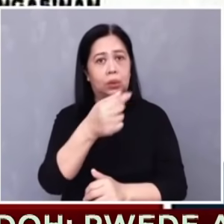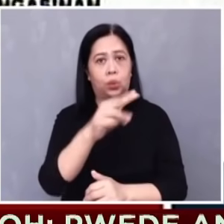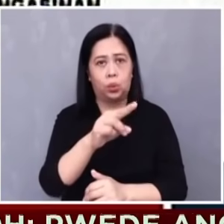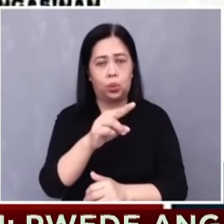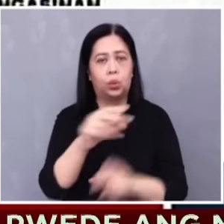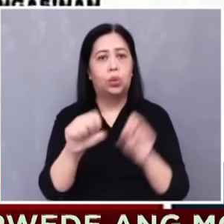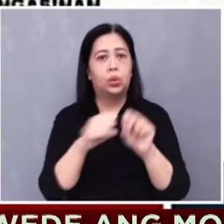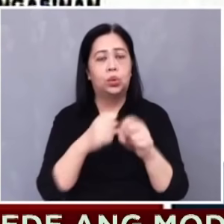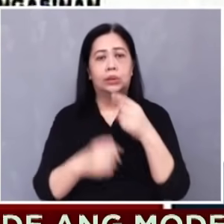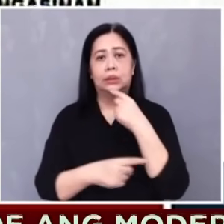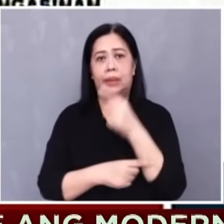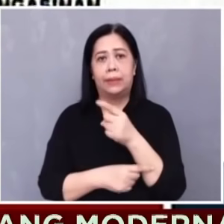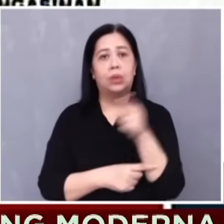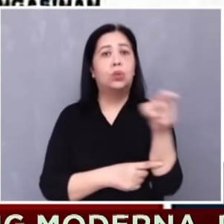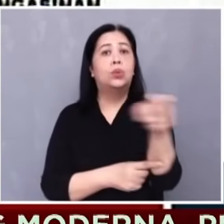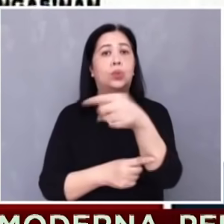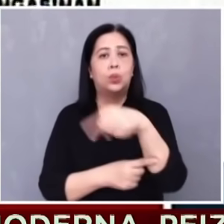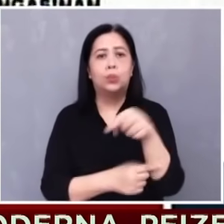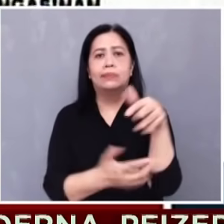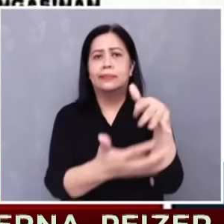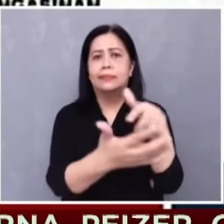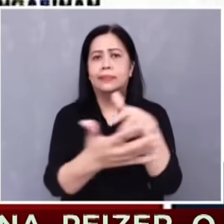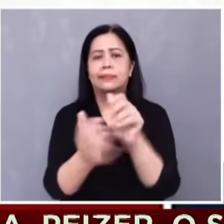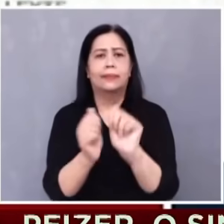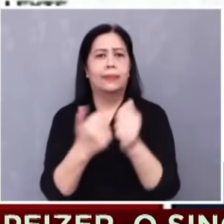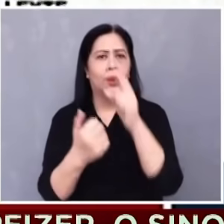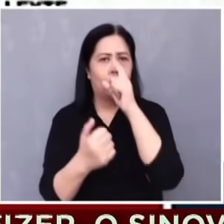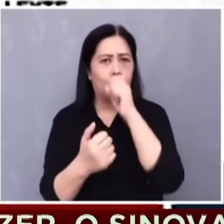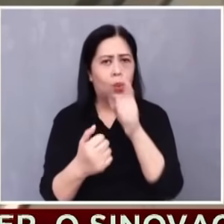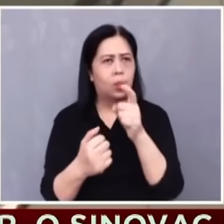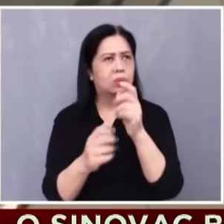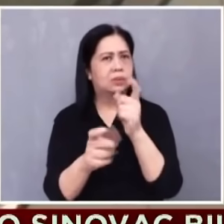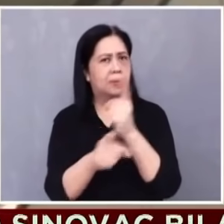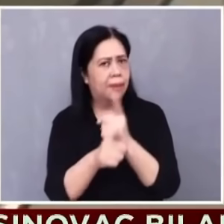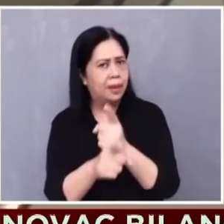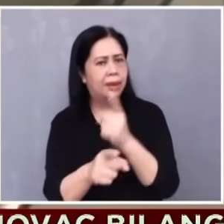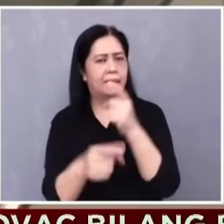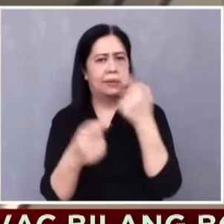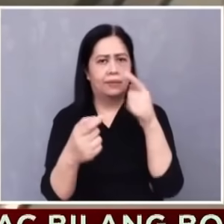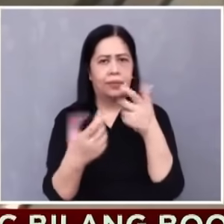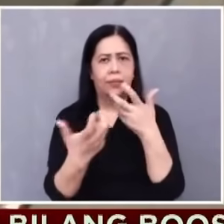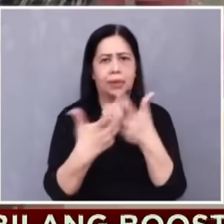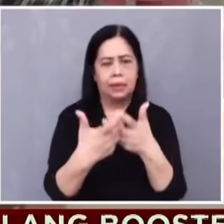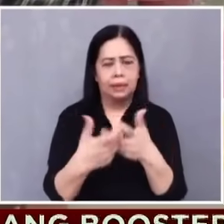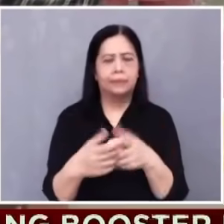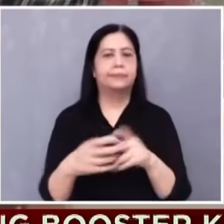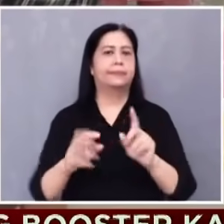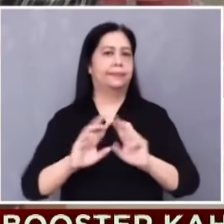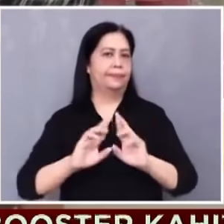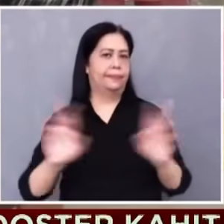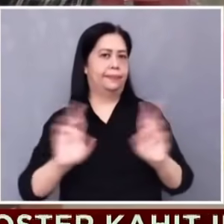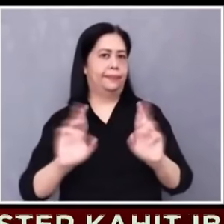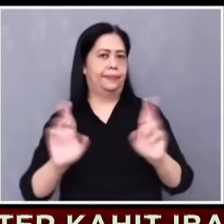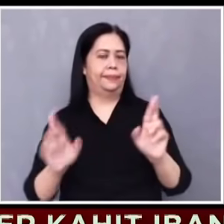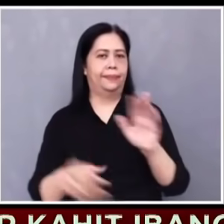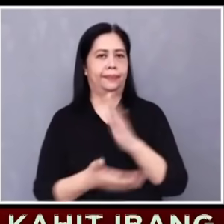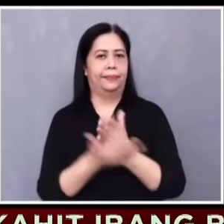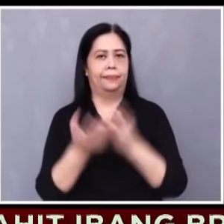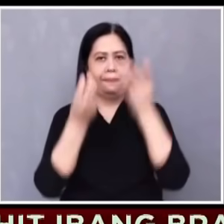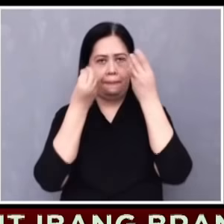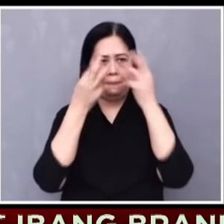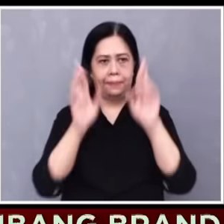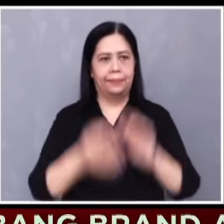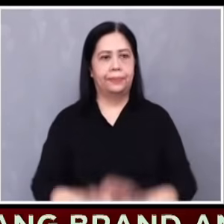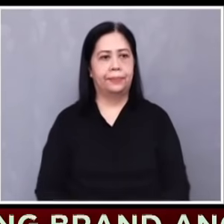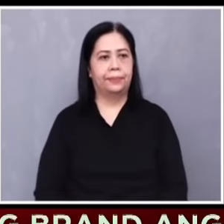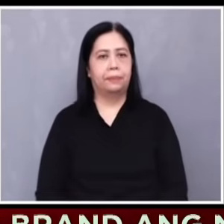niya, pag-aralan nyo na lang kung anong edad talaga, kung ano naaagma. Pero handa na ang reaksyon ng ilang mayor.